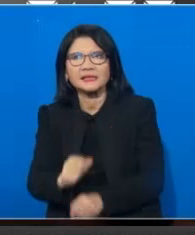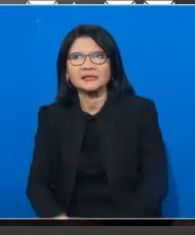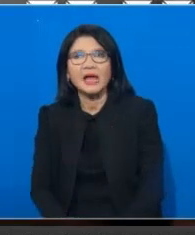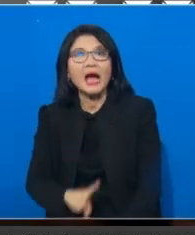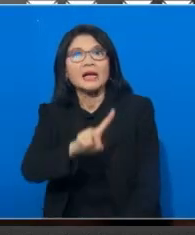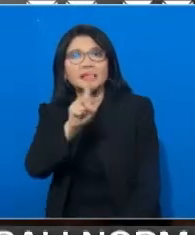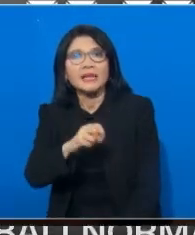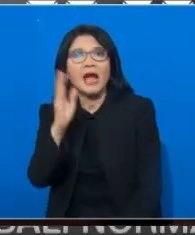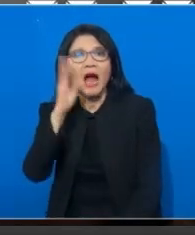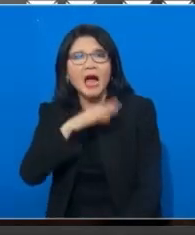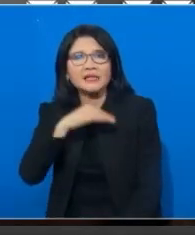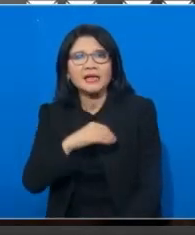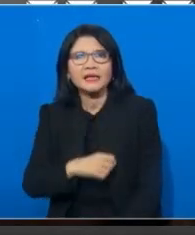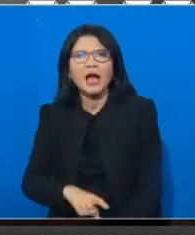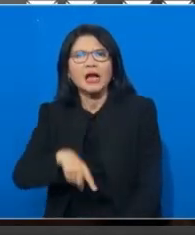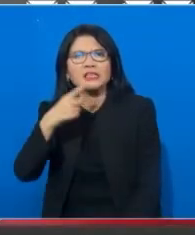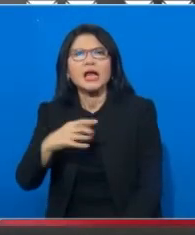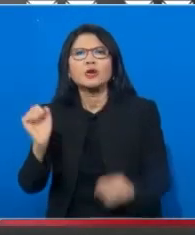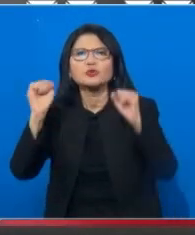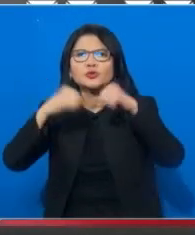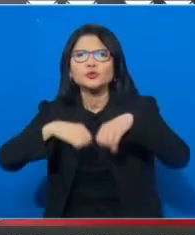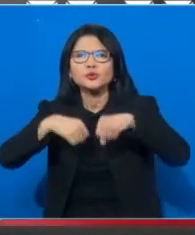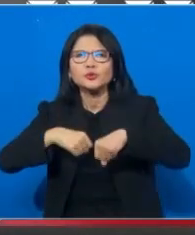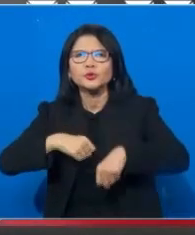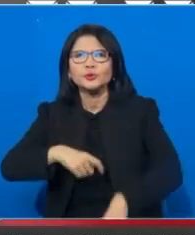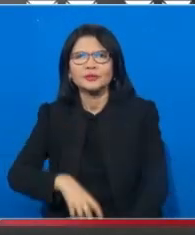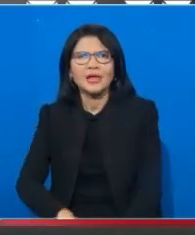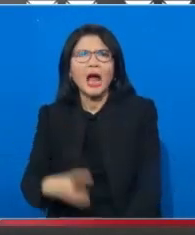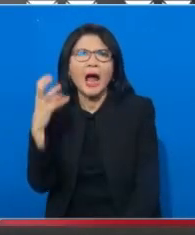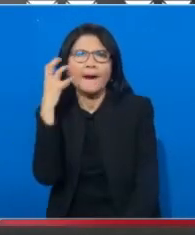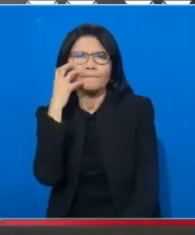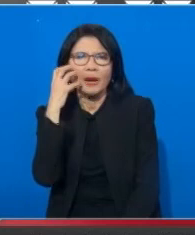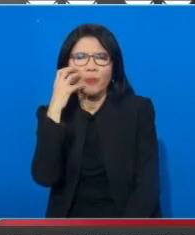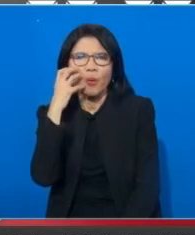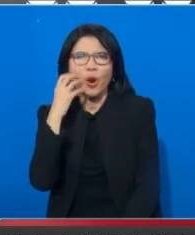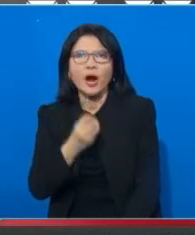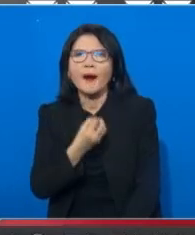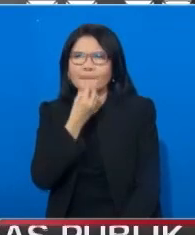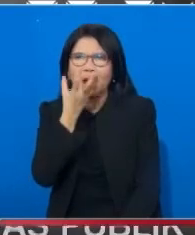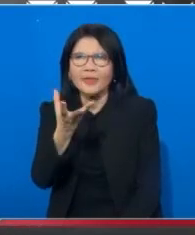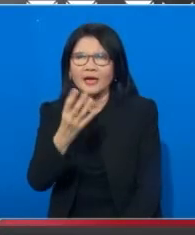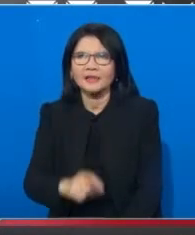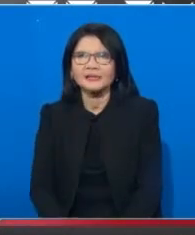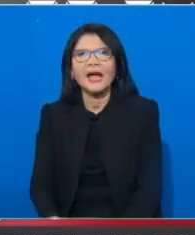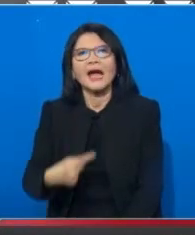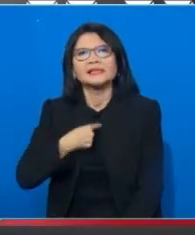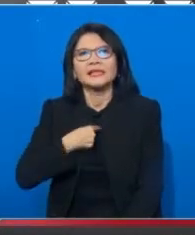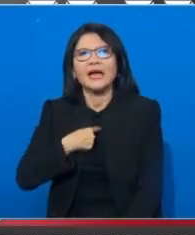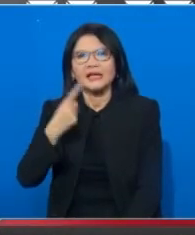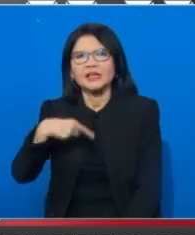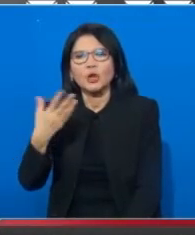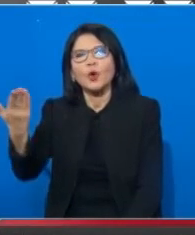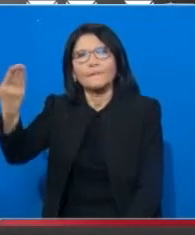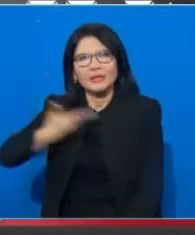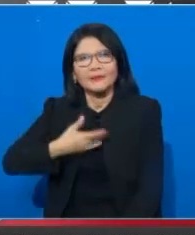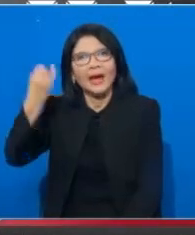soal alasannya, banyak setuju dengan pernyataan lawannya, calon presiden nomor urut 2 Prabowo Subianto mengungkapkan dirinya selalu menerima gagasan